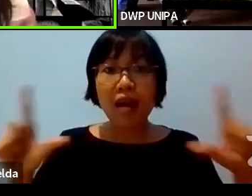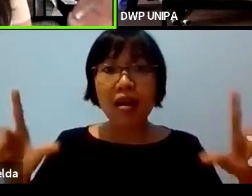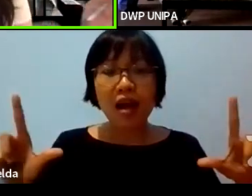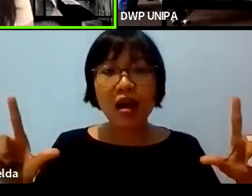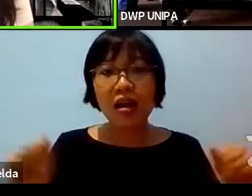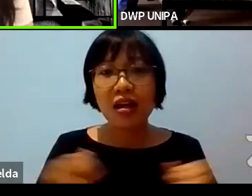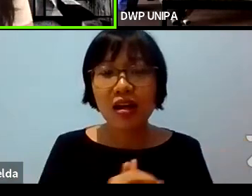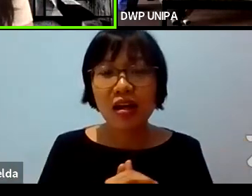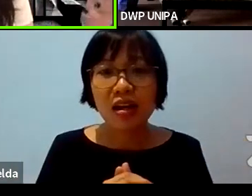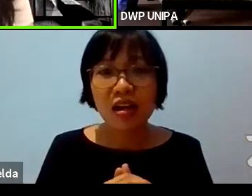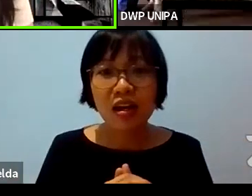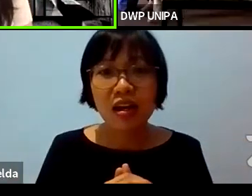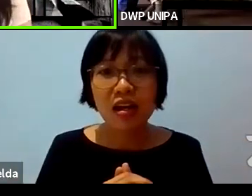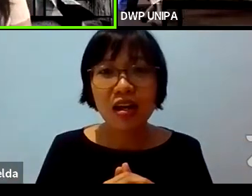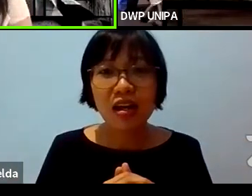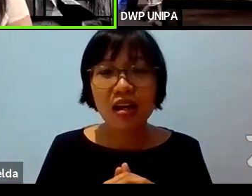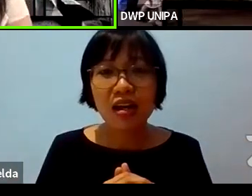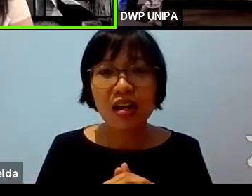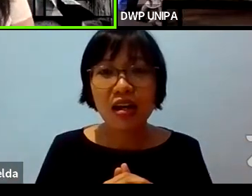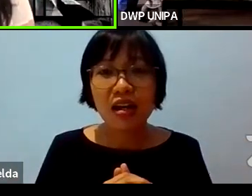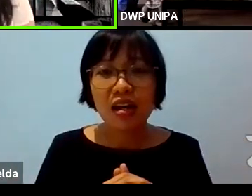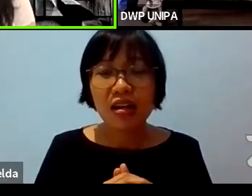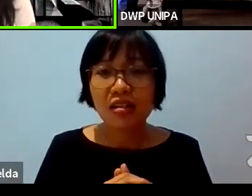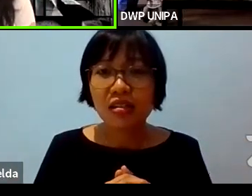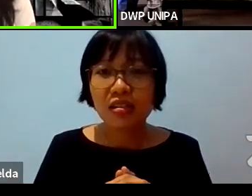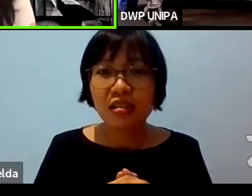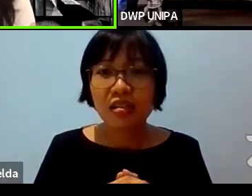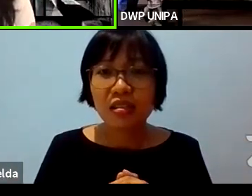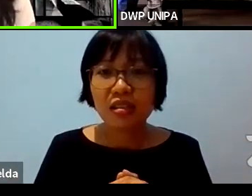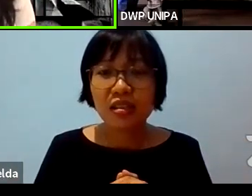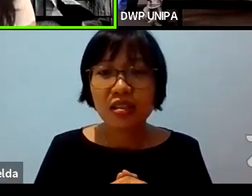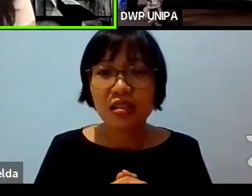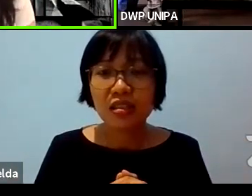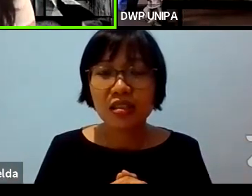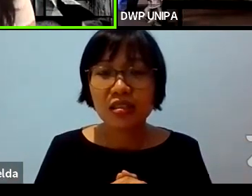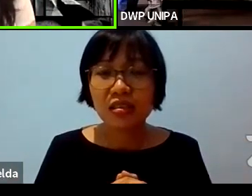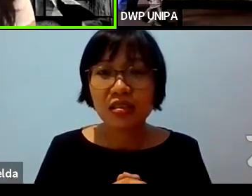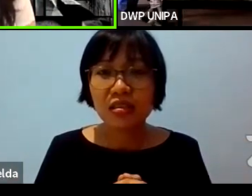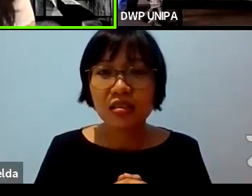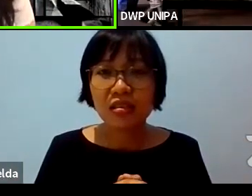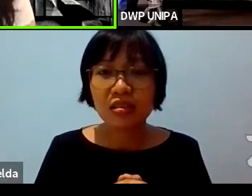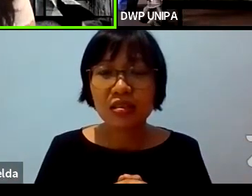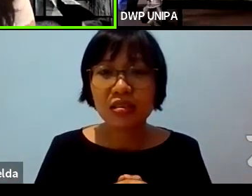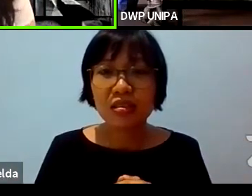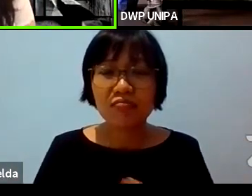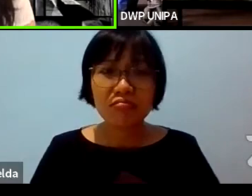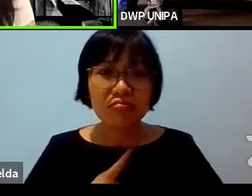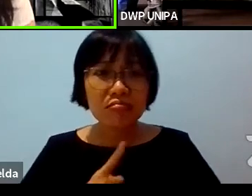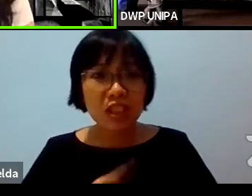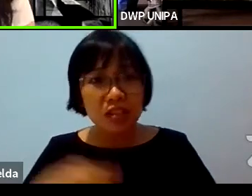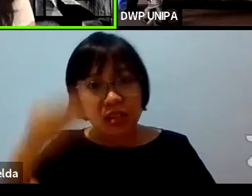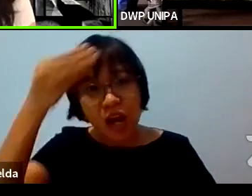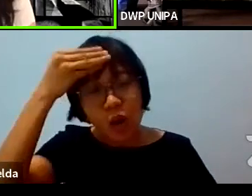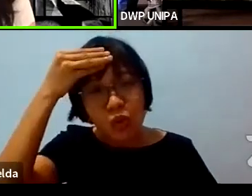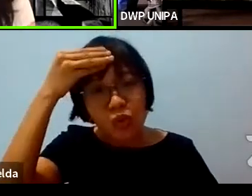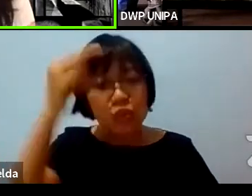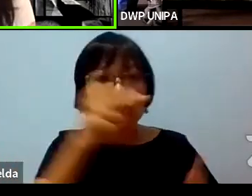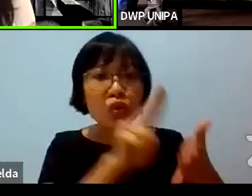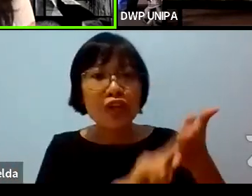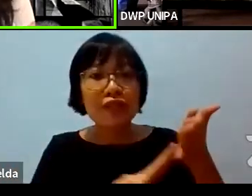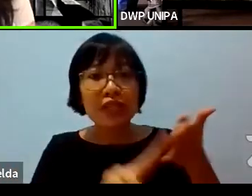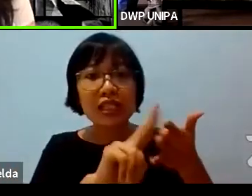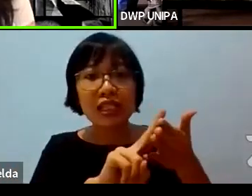di Akademi Barat gitu. Saya nggak bicara tentang institusi tempat saya bekerja aja. Dan kita tahu bahwa universitas